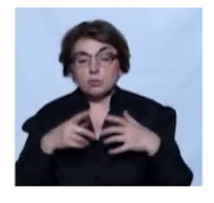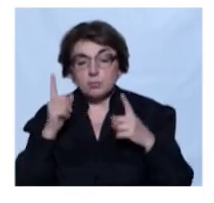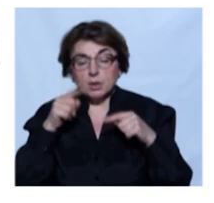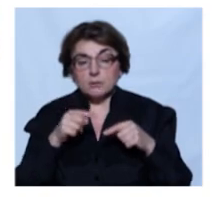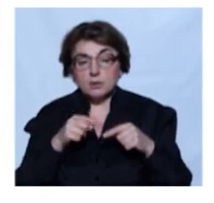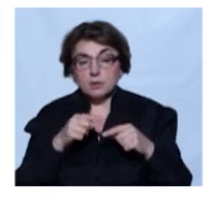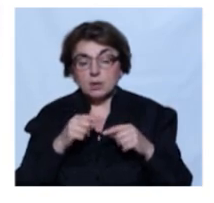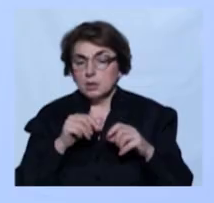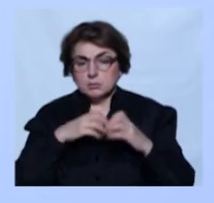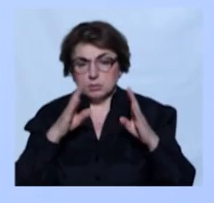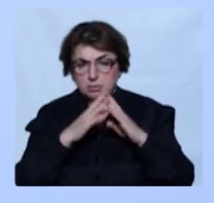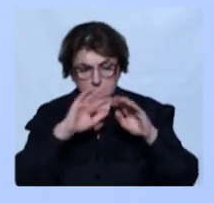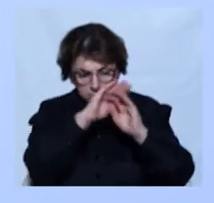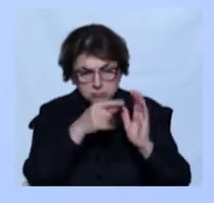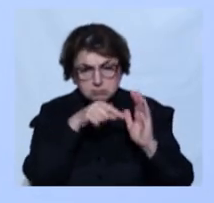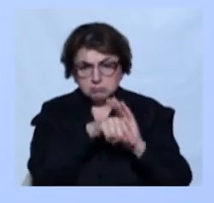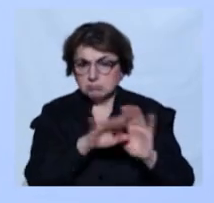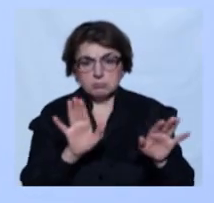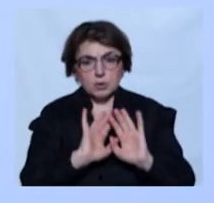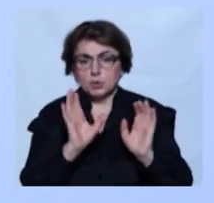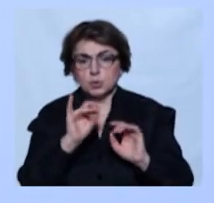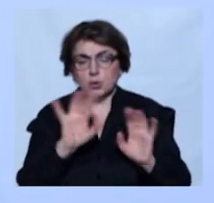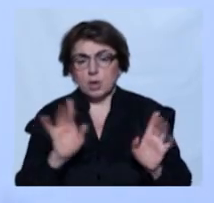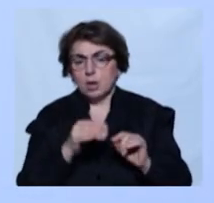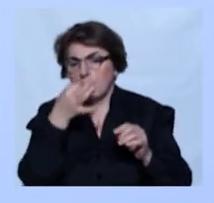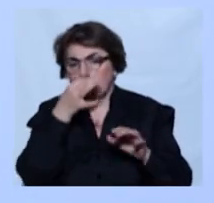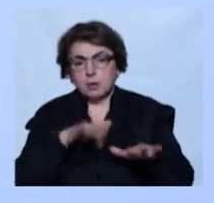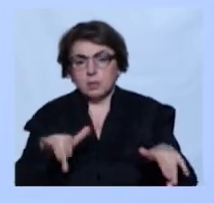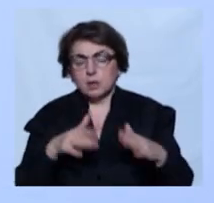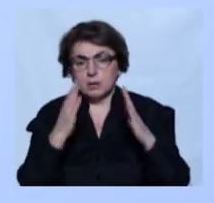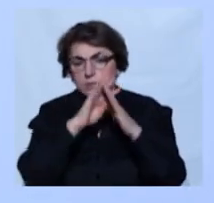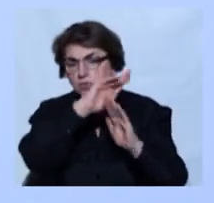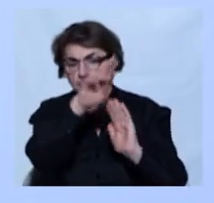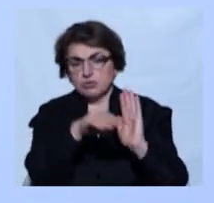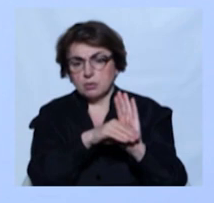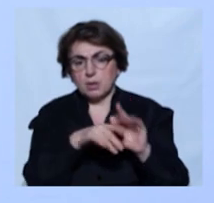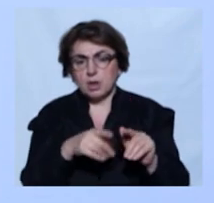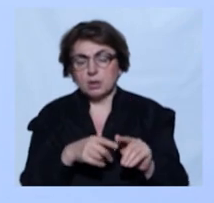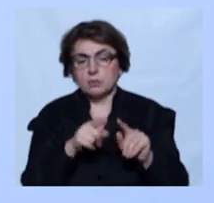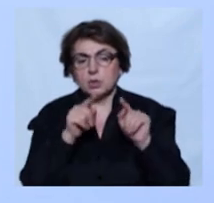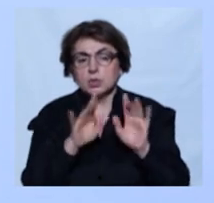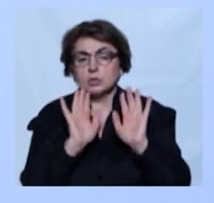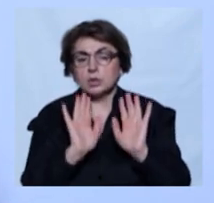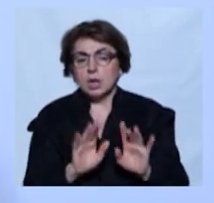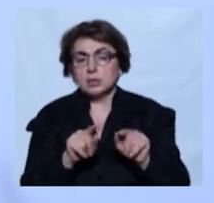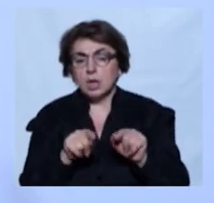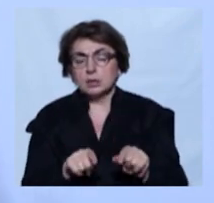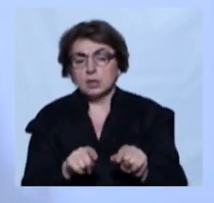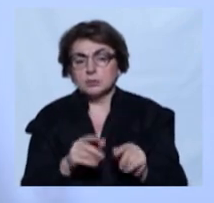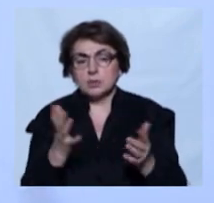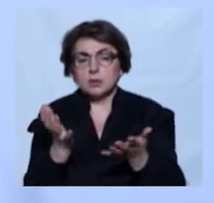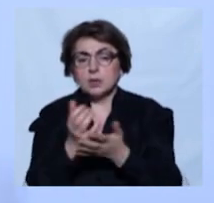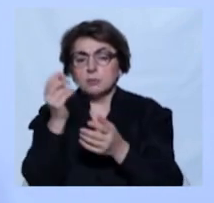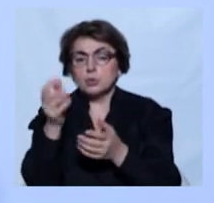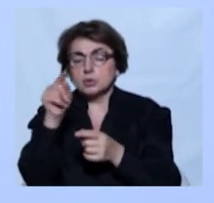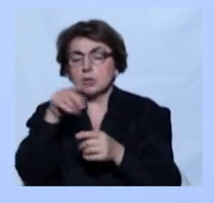არც ბუნაკს იკეთებენ, არც სორო აქვთ მაიმუნებს და არც სხვა თავშესაფარი. ამიტომ ისინი ისეთ ადგილებს ირჩევენ, სადაც